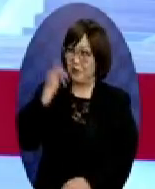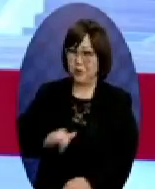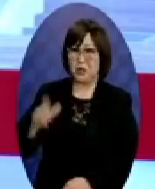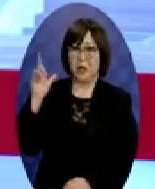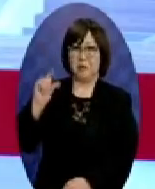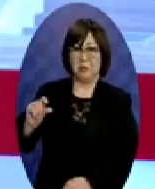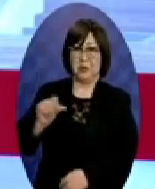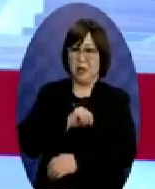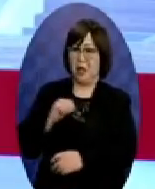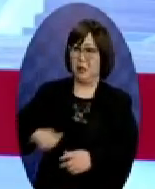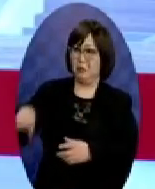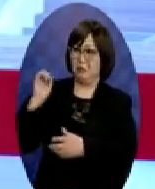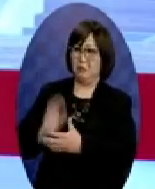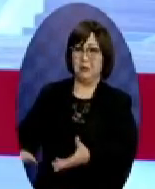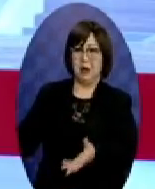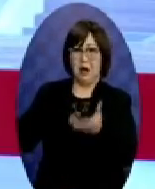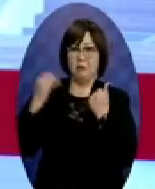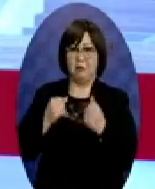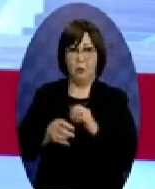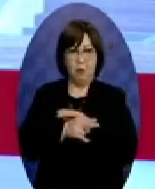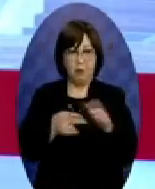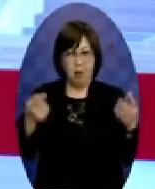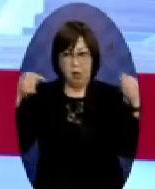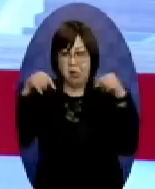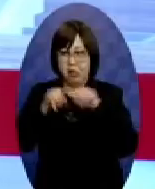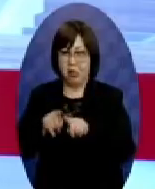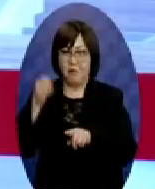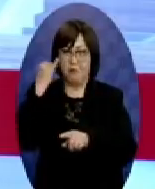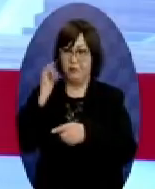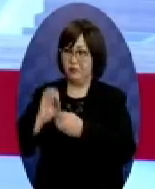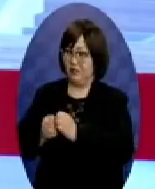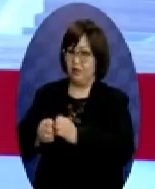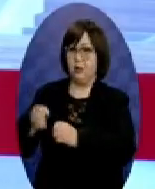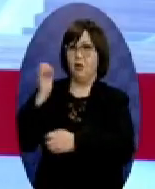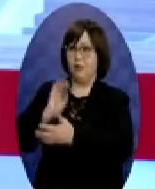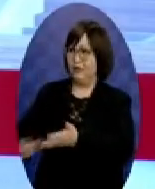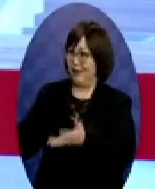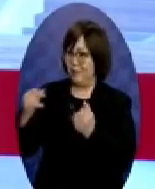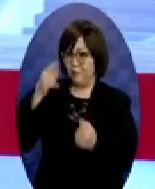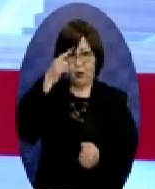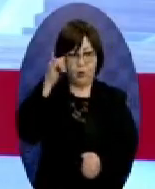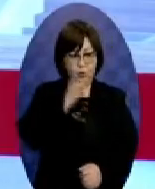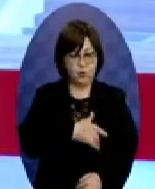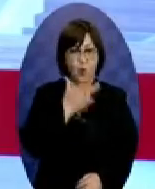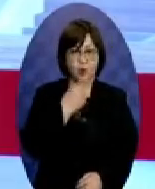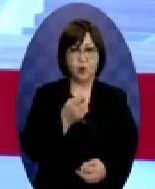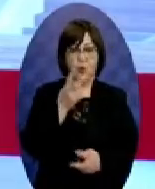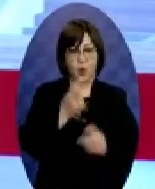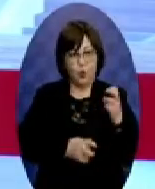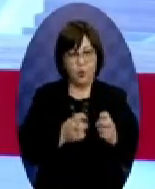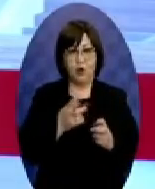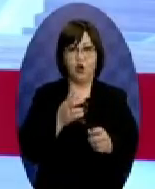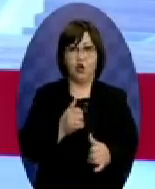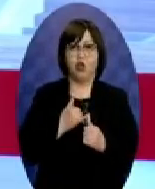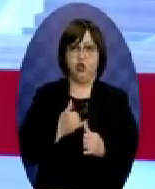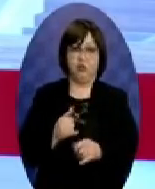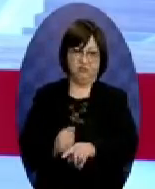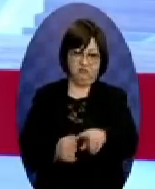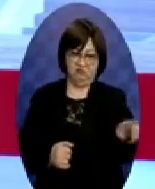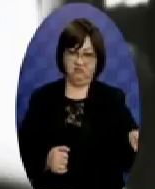хийсэн оюуны өмчийн хуурамчаар үйлдвэрлээд үндэсний үйлдвэрлэгчд нь хэрхэн хохирж үлддэг тухай хууль эргэцэн болон гараан сурвалжлан